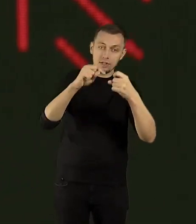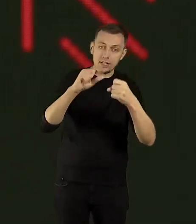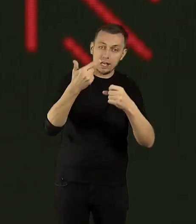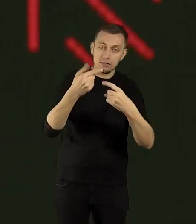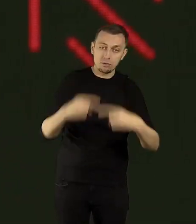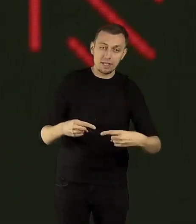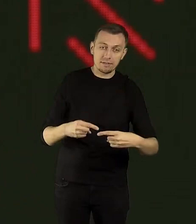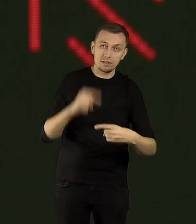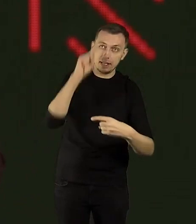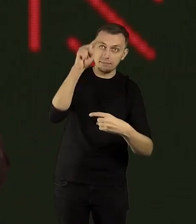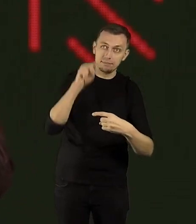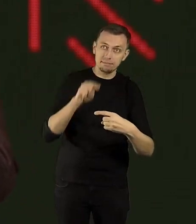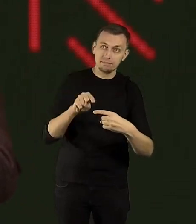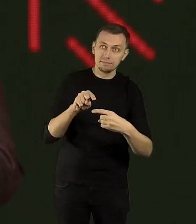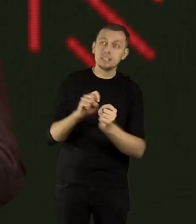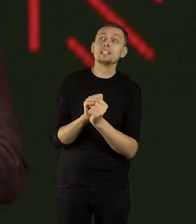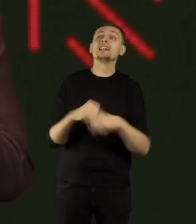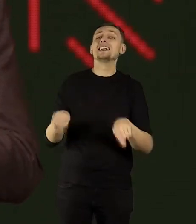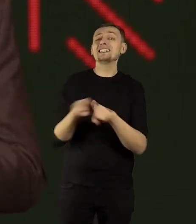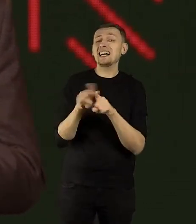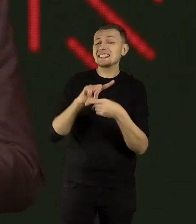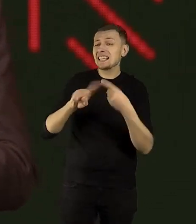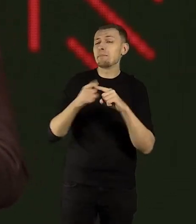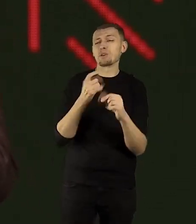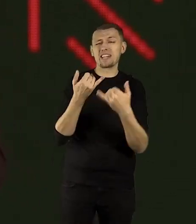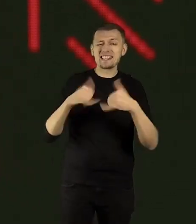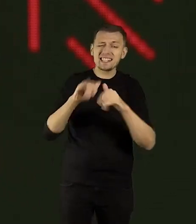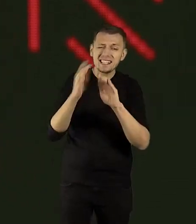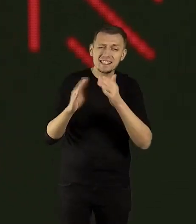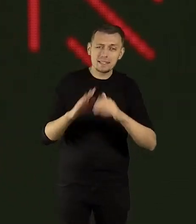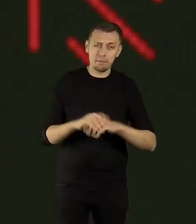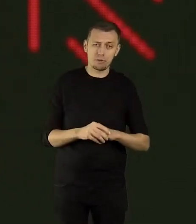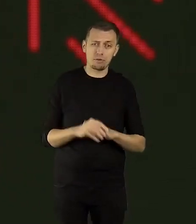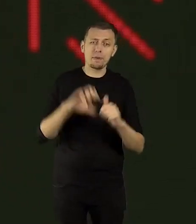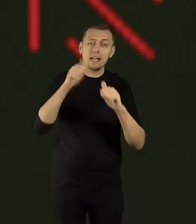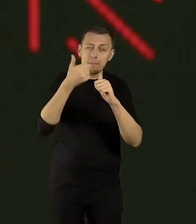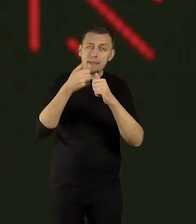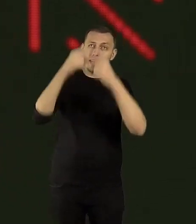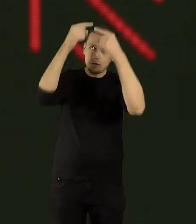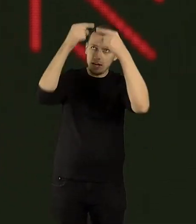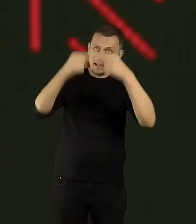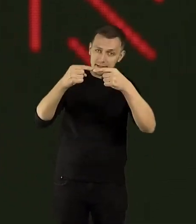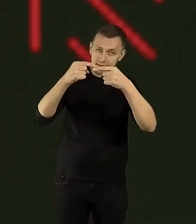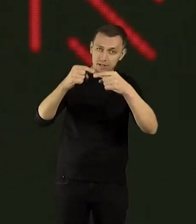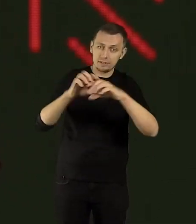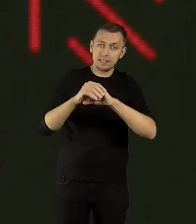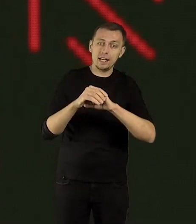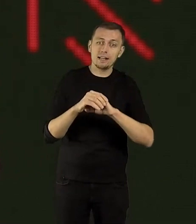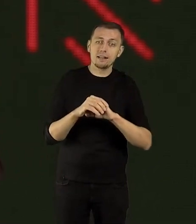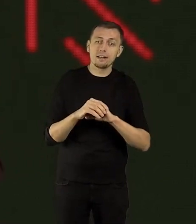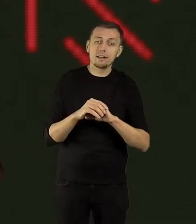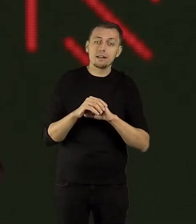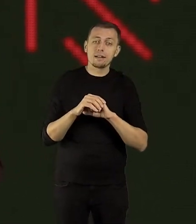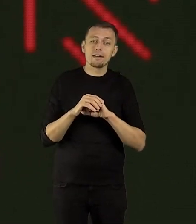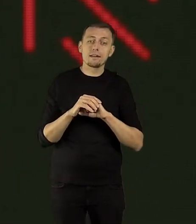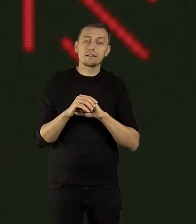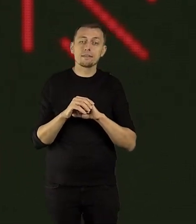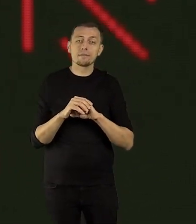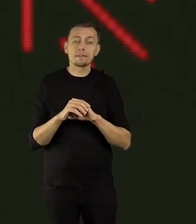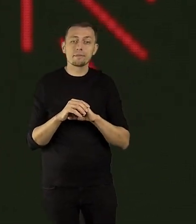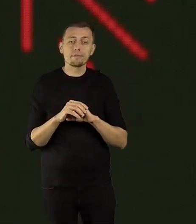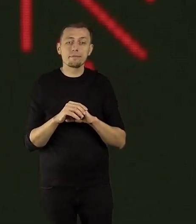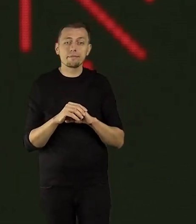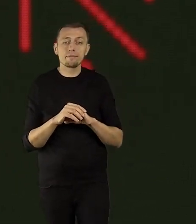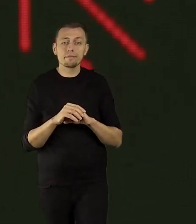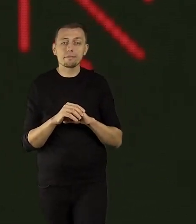działa. Tak naprawdę ta pierwsza zwrotka, w zasadzie Maria, sama jest przykładem,